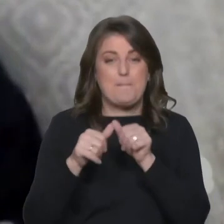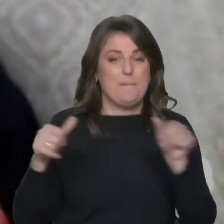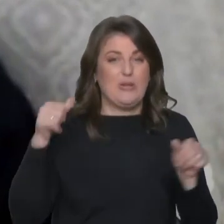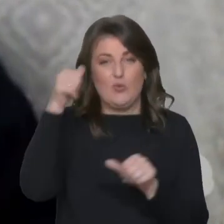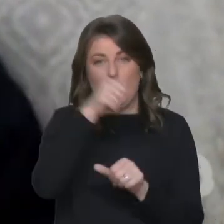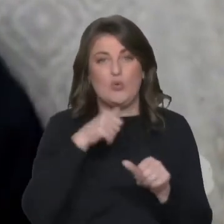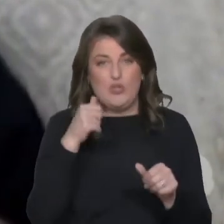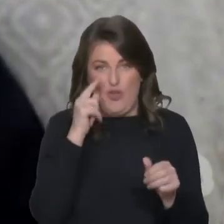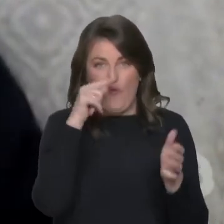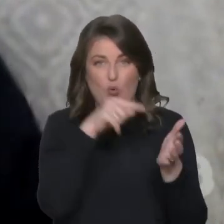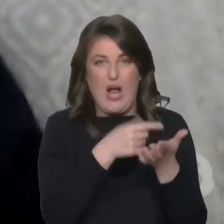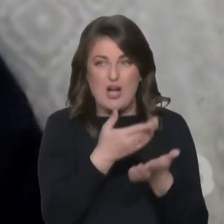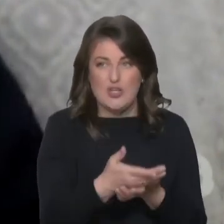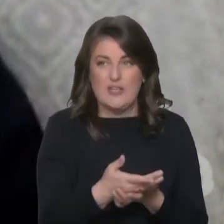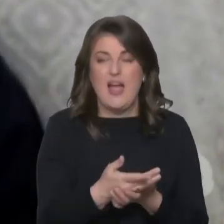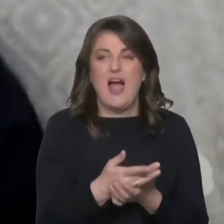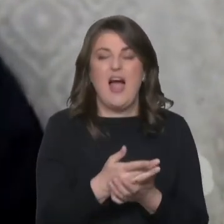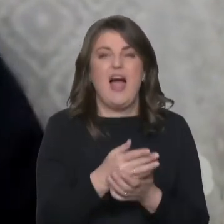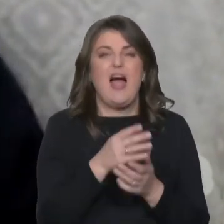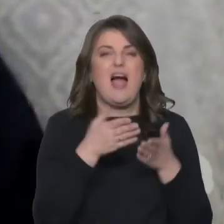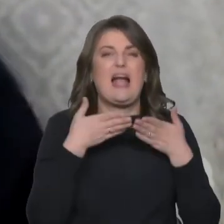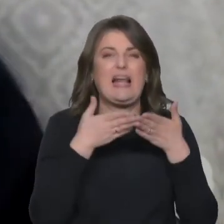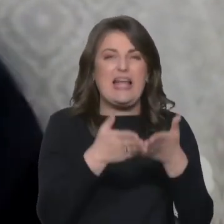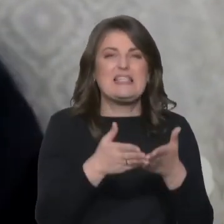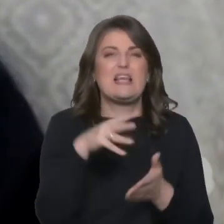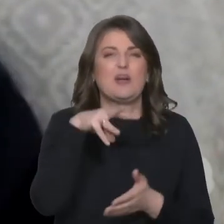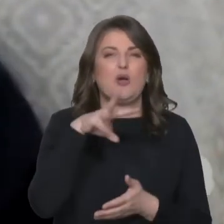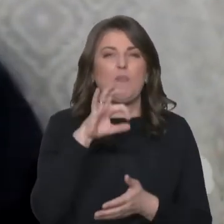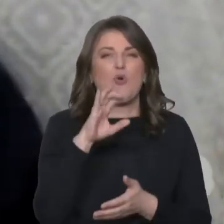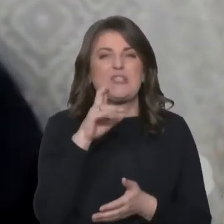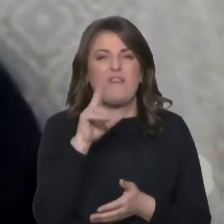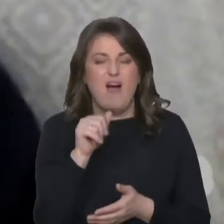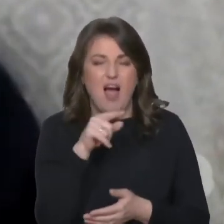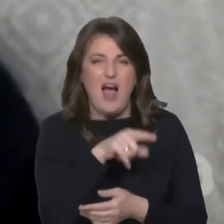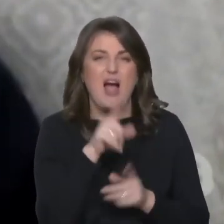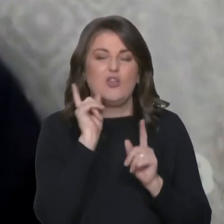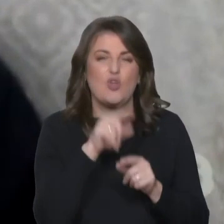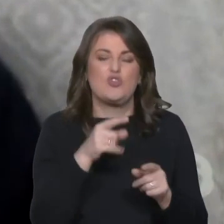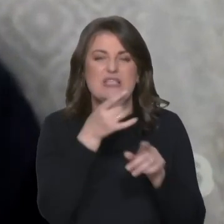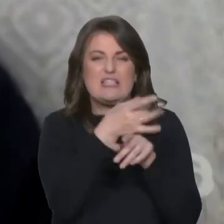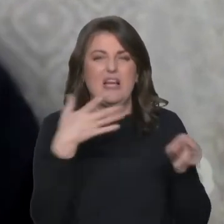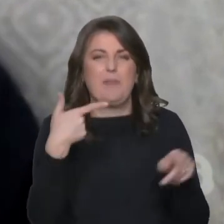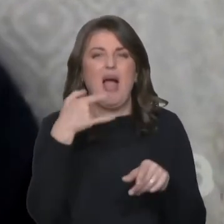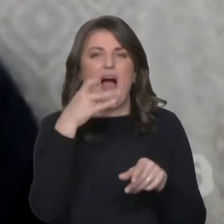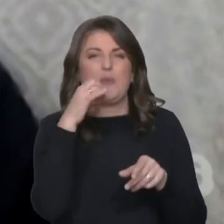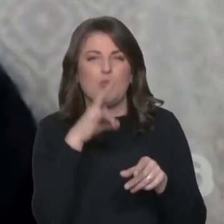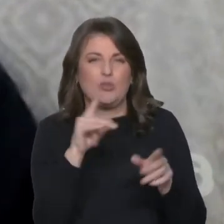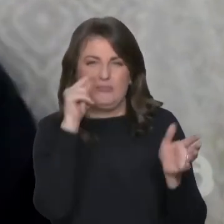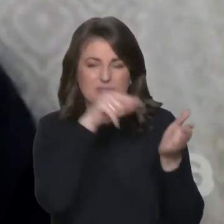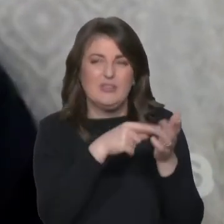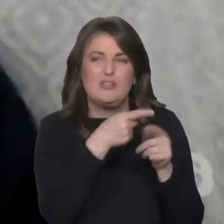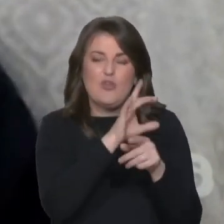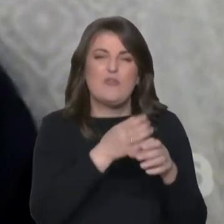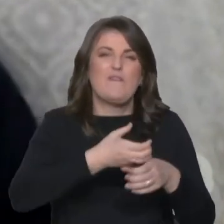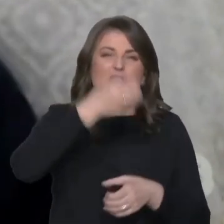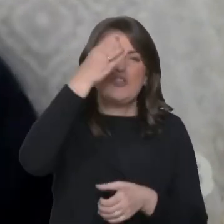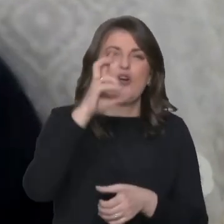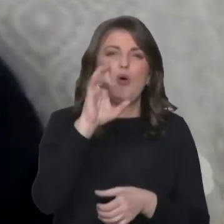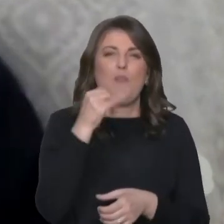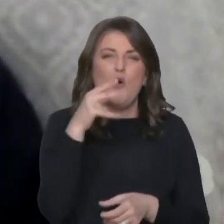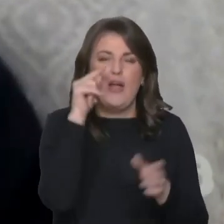минулогорічного ураження крейсера «Москва», потім стрільби гарпунами, ураження тих же вишок «Бойка»